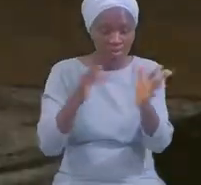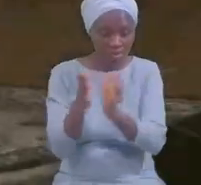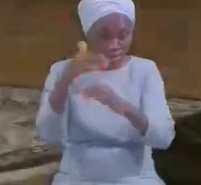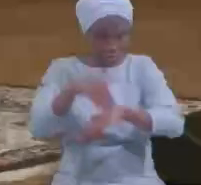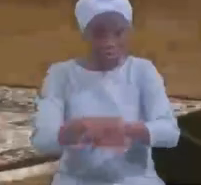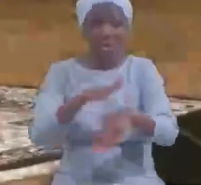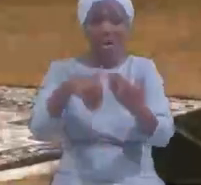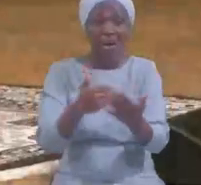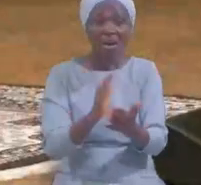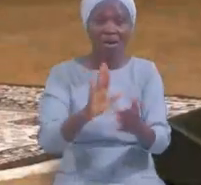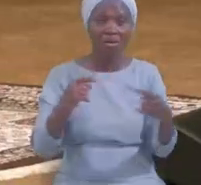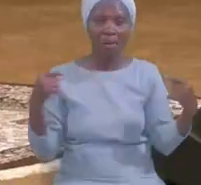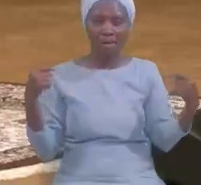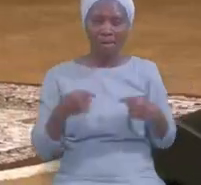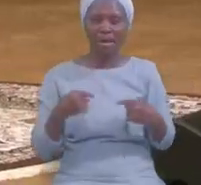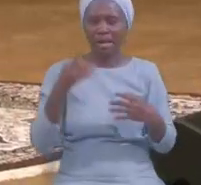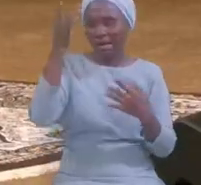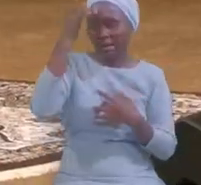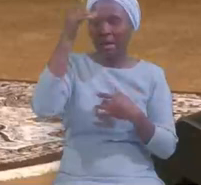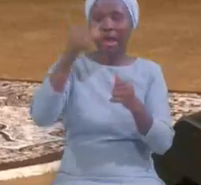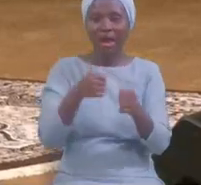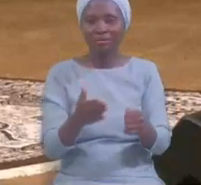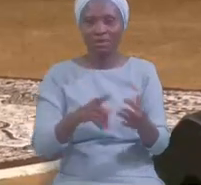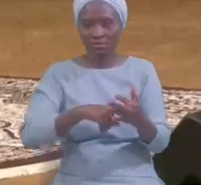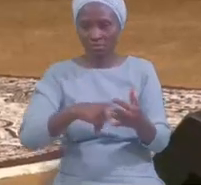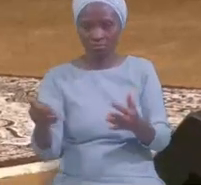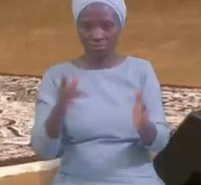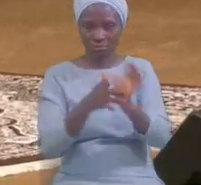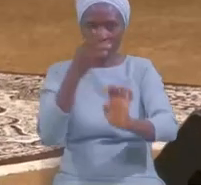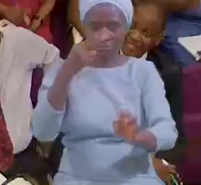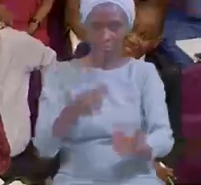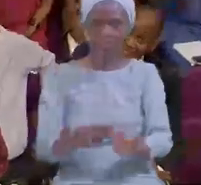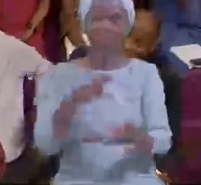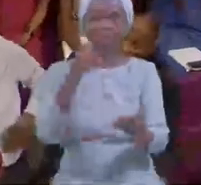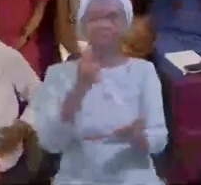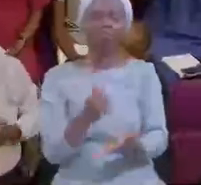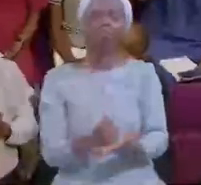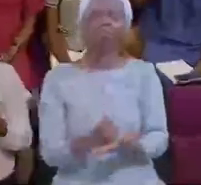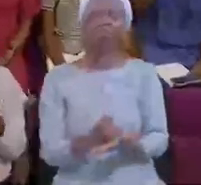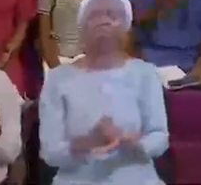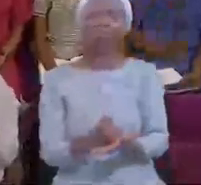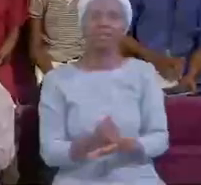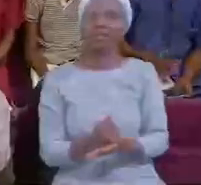toutes vos maladies, toutes choses disparaîtront au nom de Jésus-Christ.